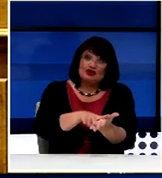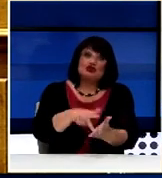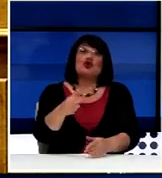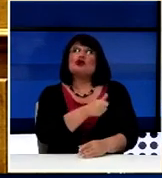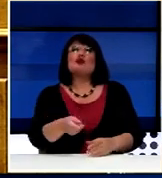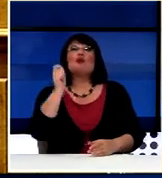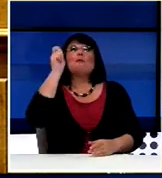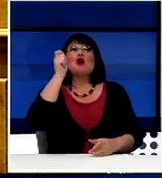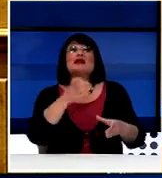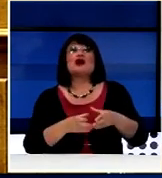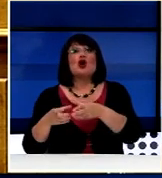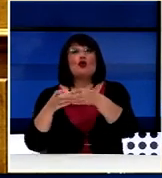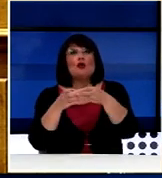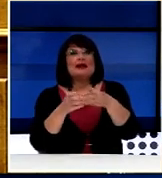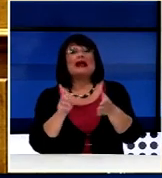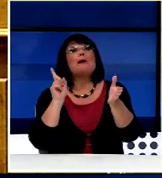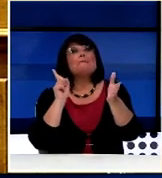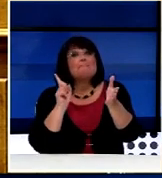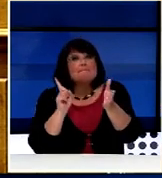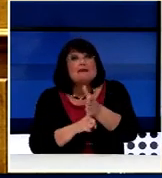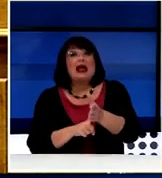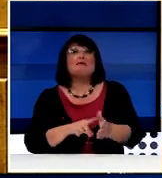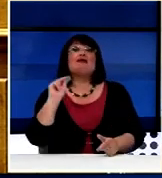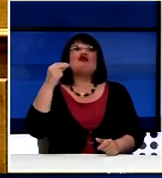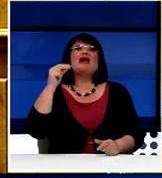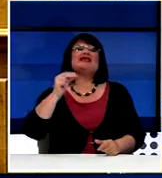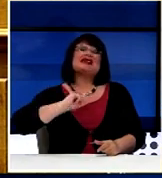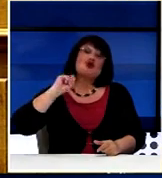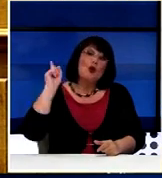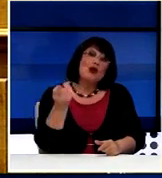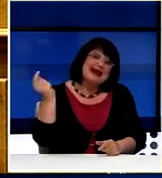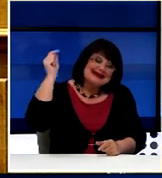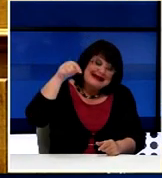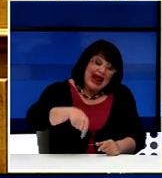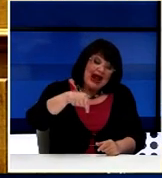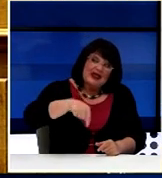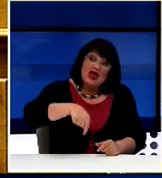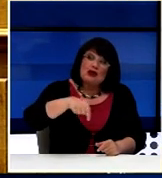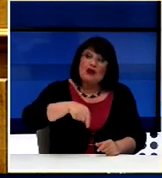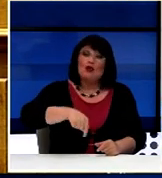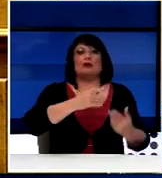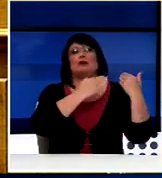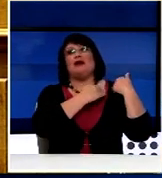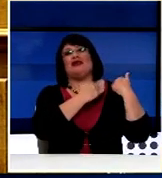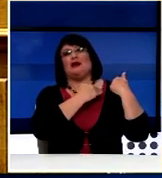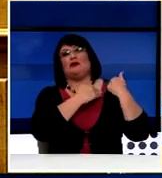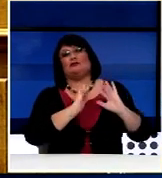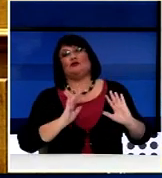των κομμάτων, αλλά με την ψήφο και του τελευταίου βουλευτή, που πρέπει να έρθει στο κοινοβούλιο να αναλάβει τις ευθύνες